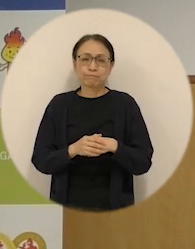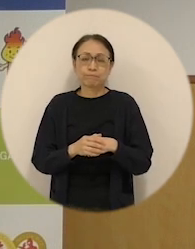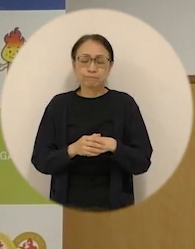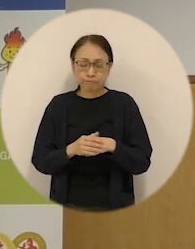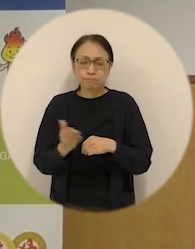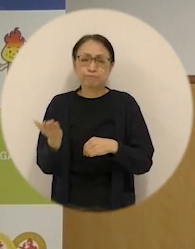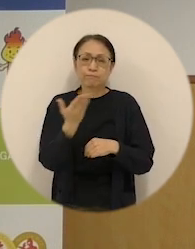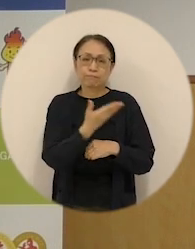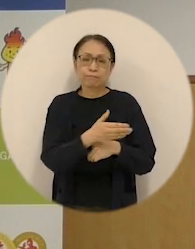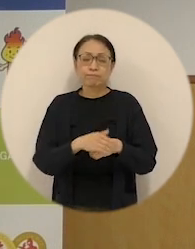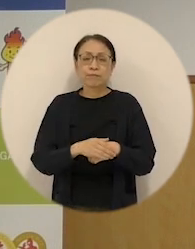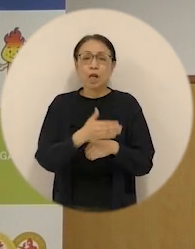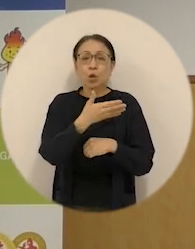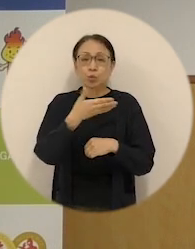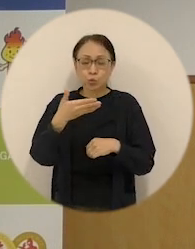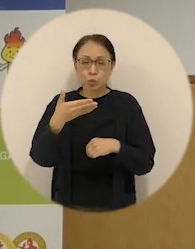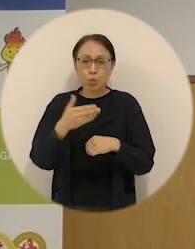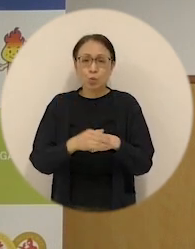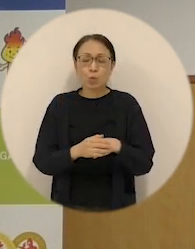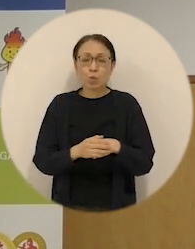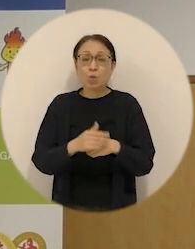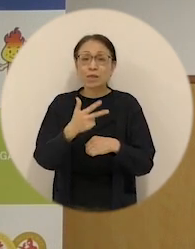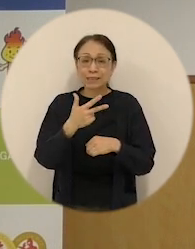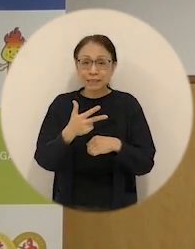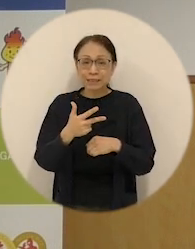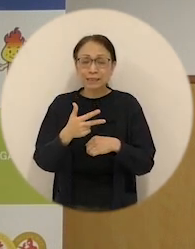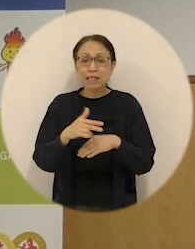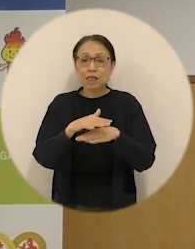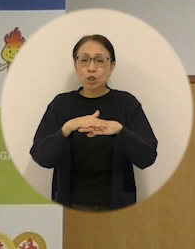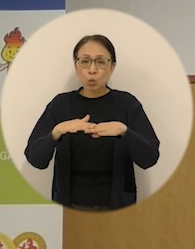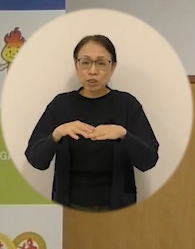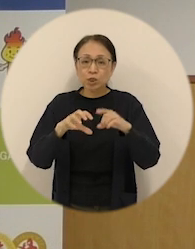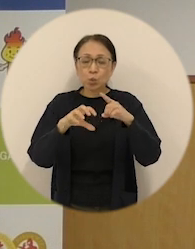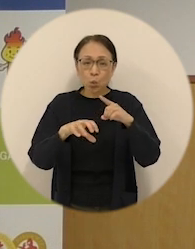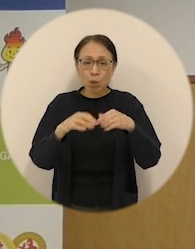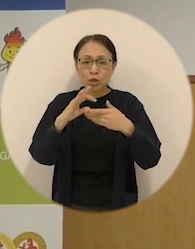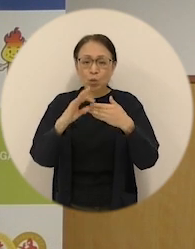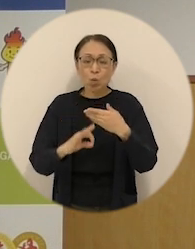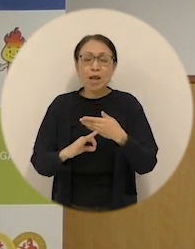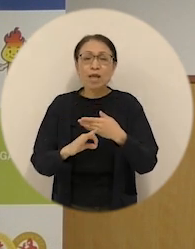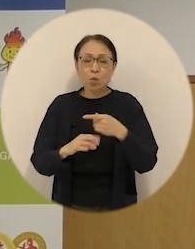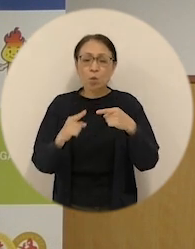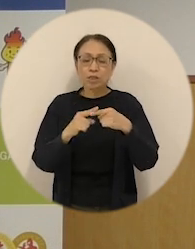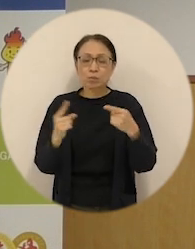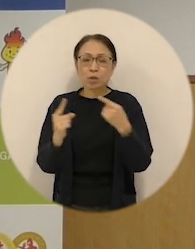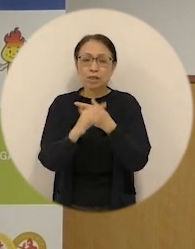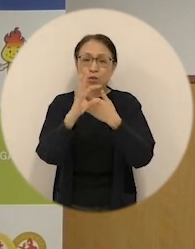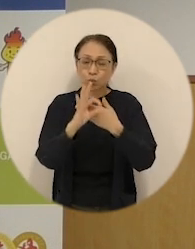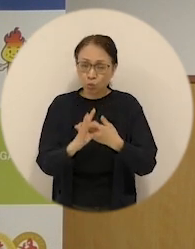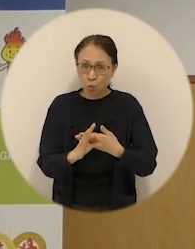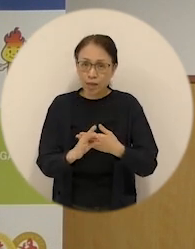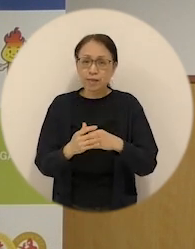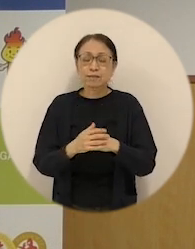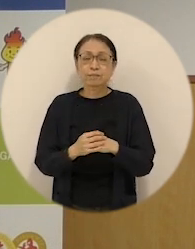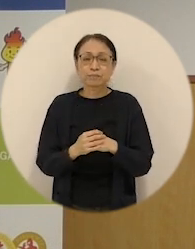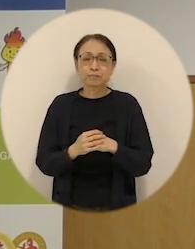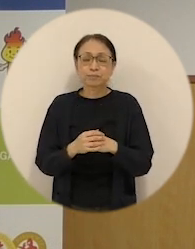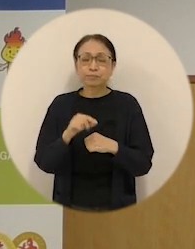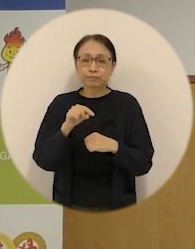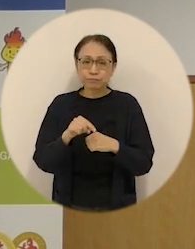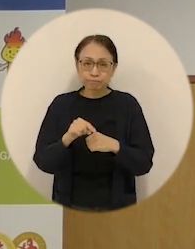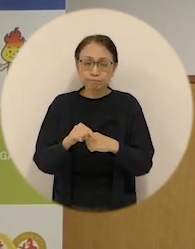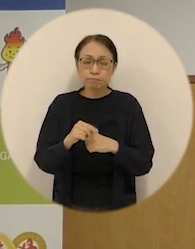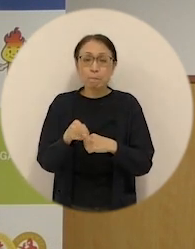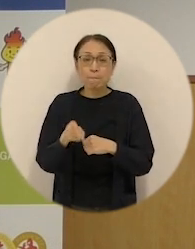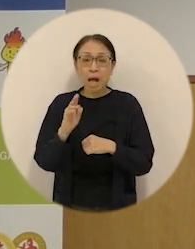次に議案第9号、須賀川市都市公園条例の一部を改正する条例でありますが、本案はパー